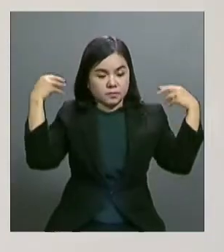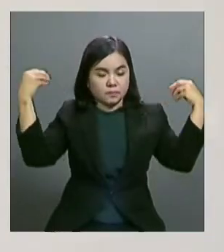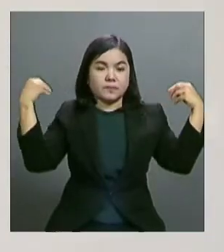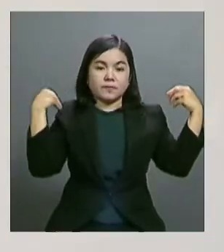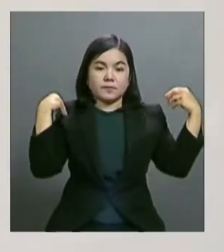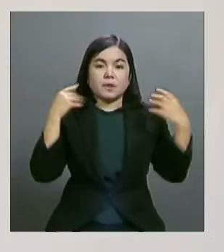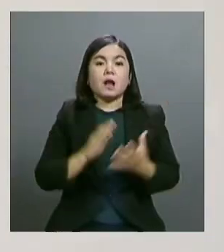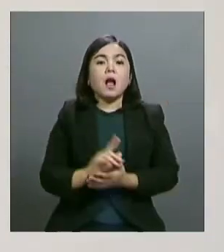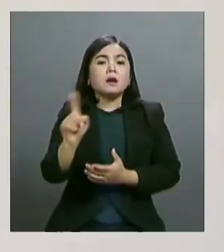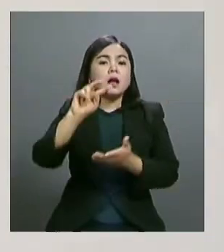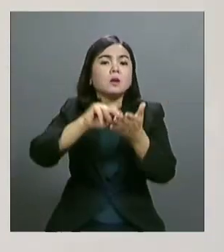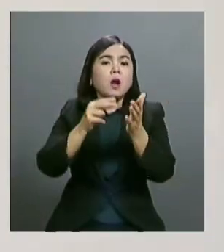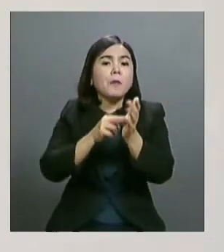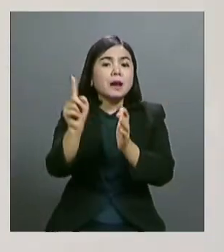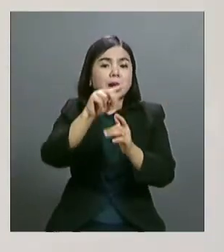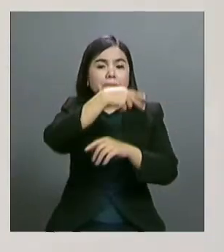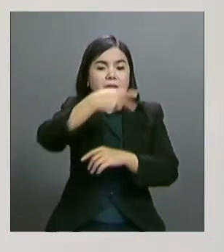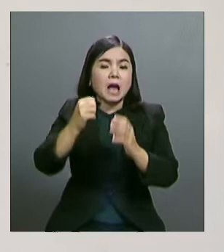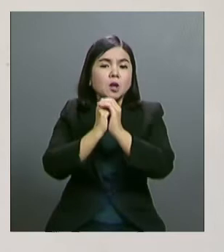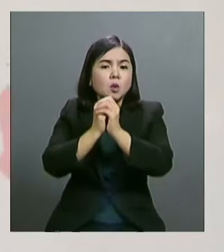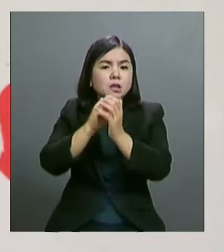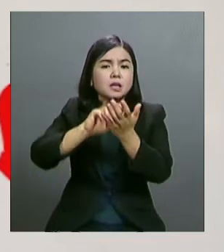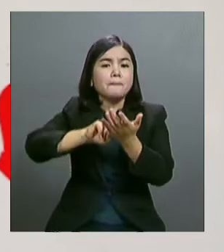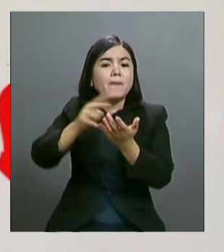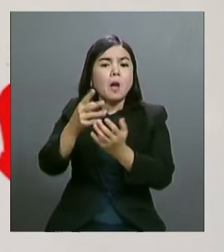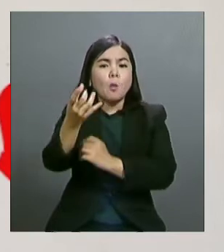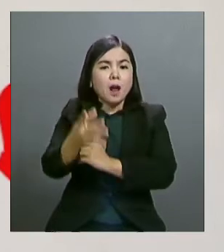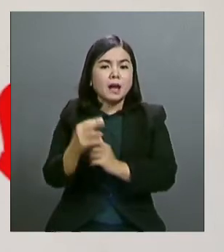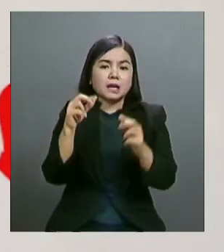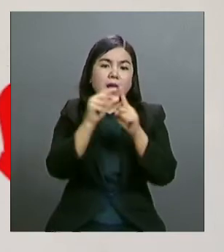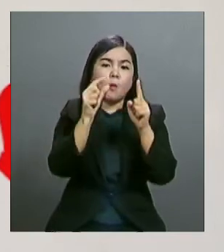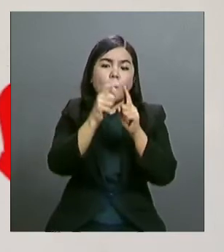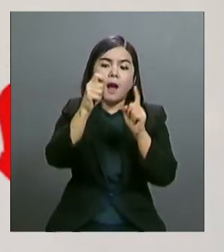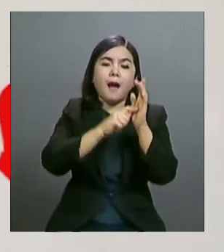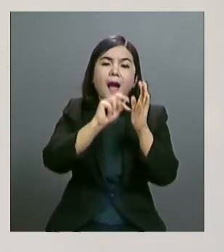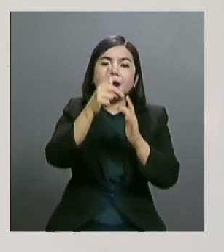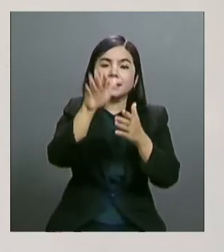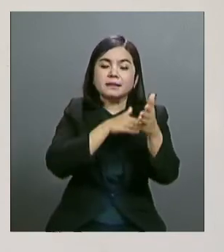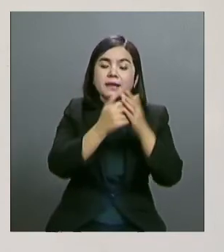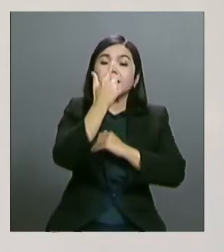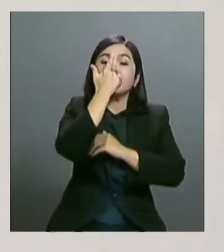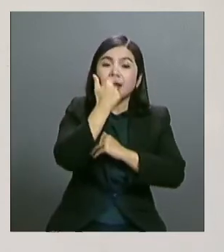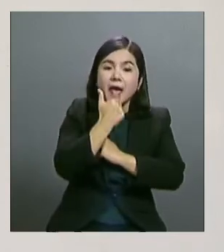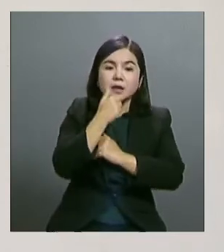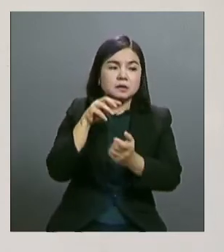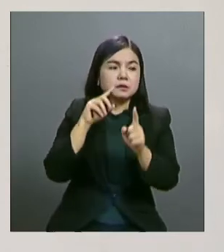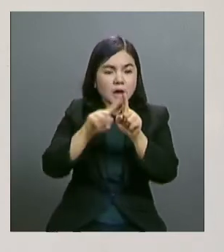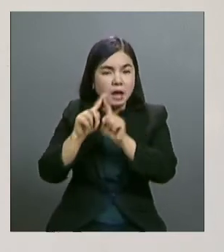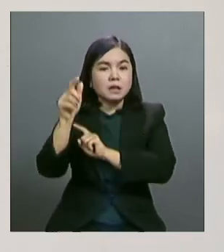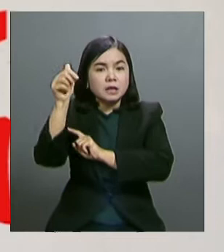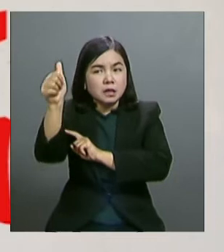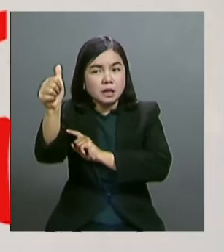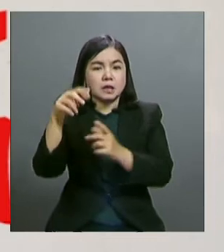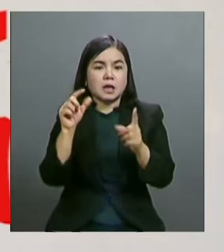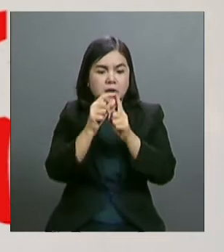ๆตามความหมายในภาษาจีนคำว่าอังคือสีแดงสีแห่งความมงคลส่วนกูห